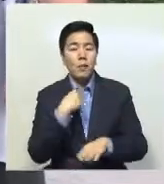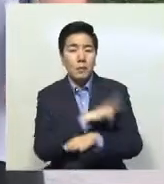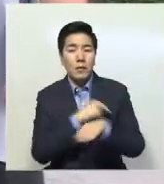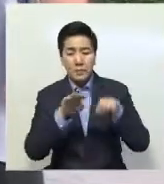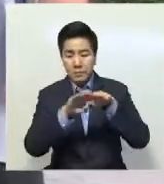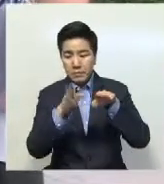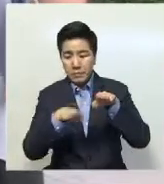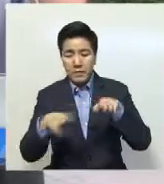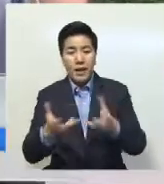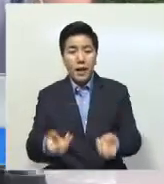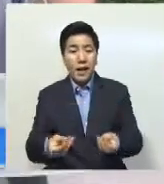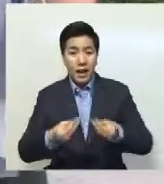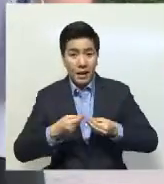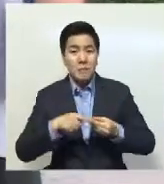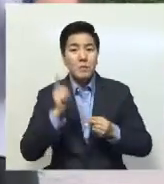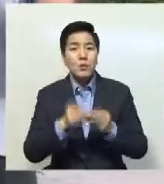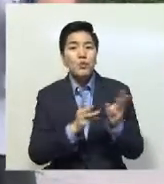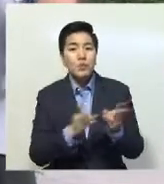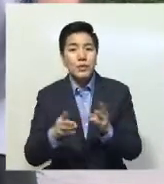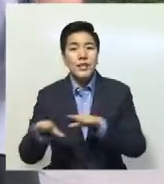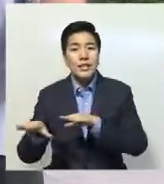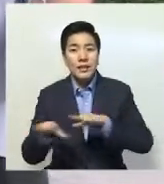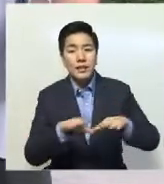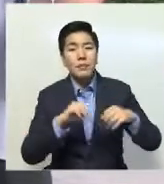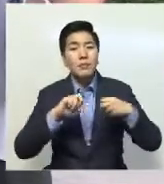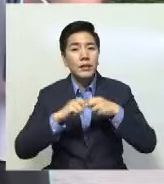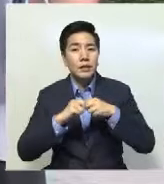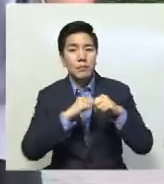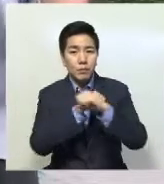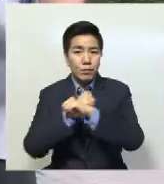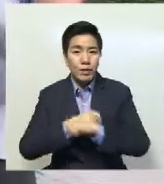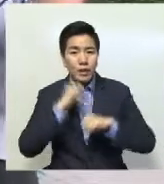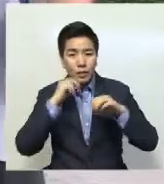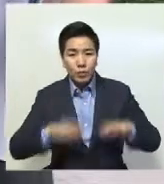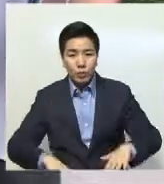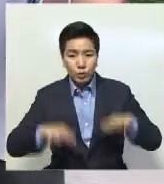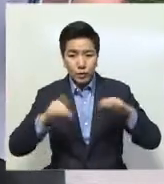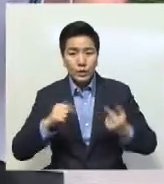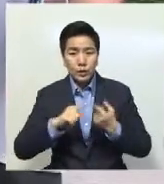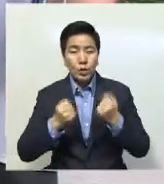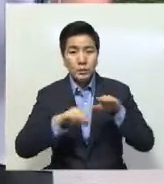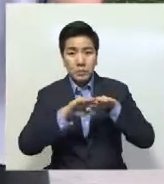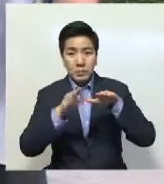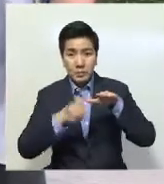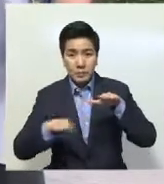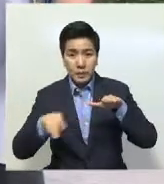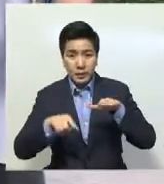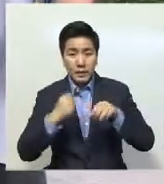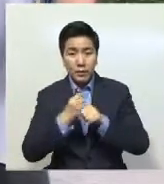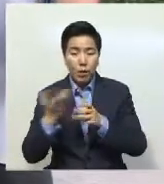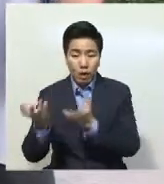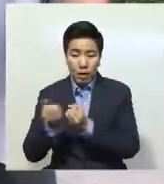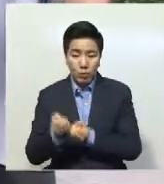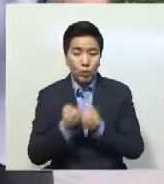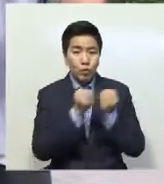ระบะแบบยกสูงนะครับเป็นอีกหนึ่งช่องทางนะครับในการเตรียมป้องกันสถานการณ์น้ำท่วมของทางโรงพยาบาลครับซึ่งรถกระบะยกสูงคันนี้นะครับสามารถรับส่ง